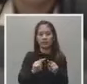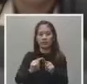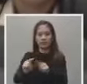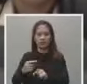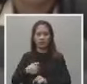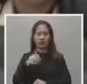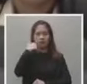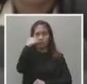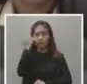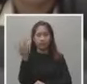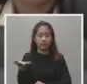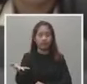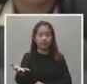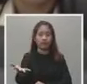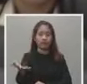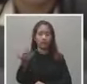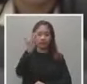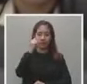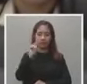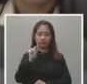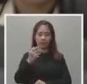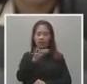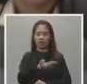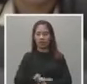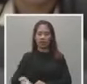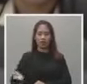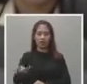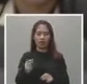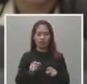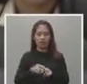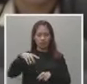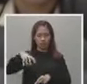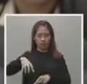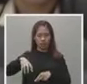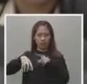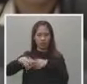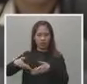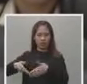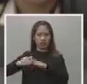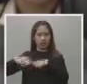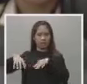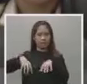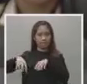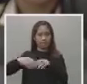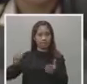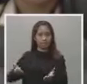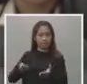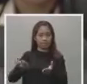ไม่เคอะเขินเหรอครับว่าสิ่งเหล่านี้เป็นสิ่งที่มีหน่วยงานจัดตั้งขึ้นทั้งสิ้น